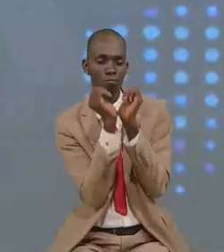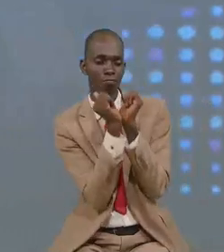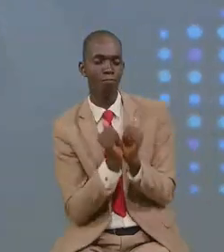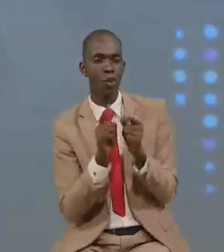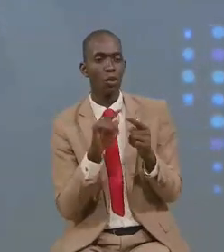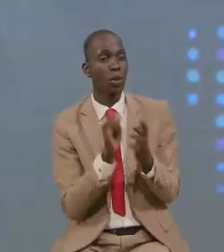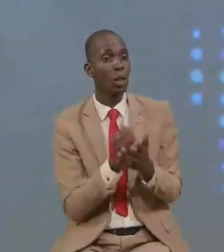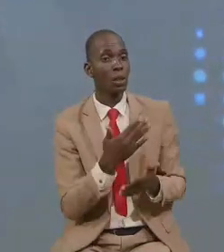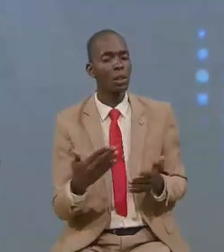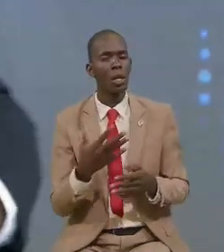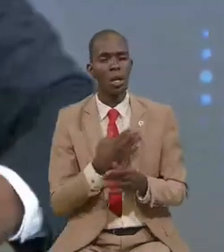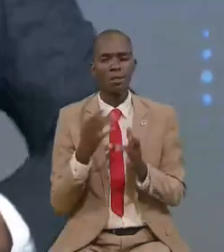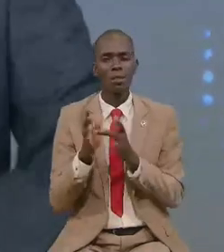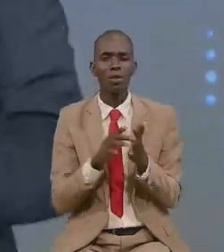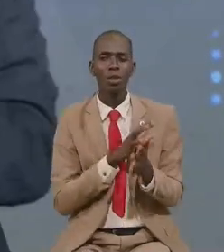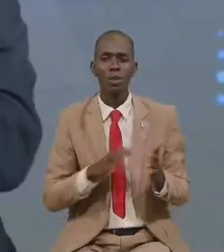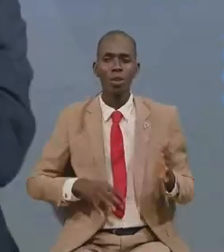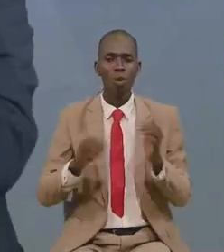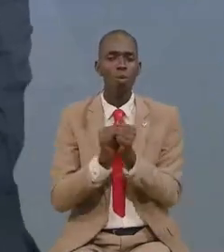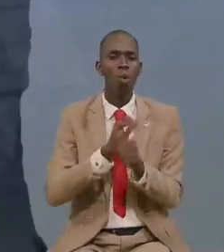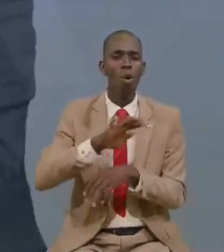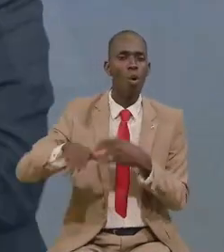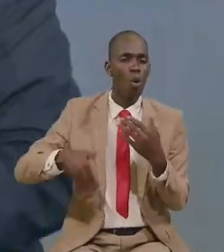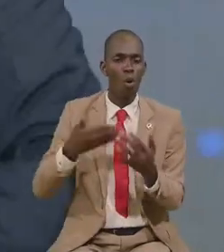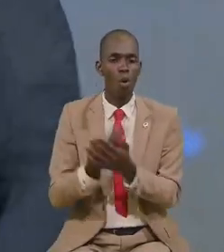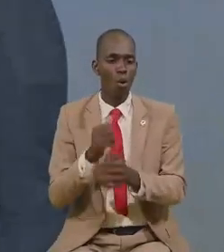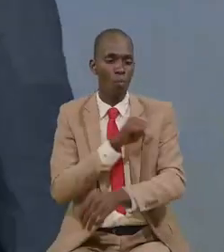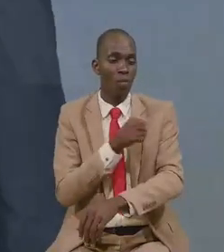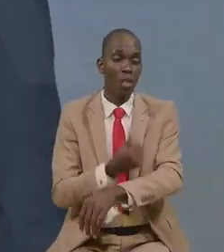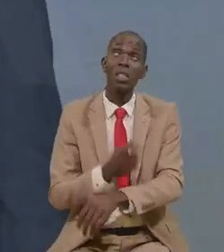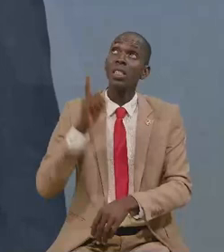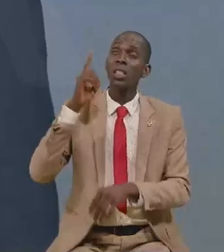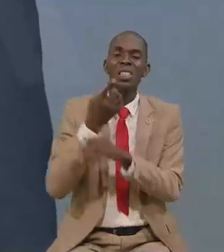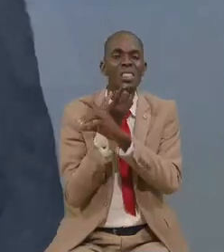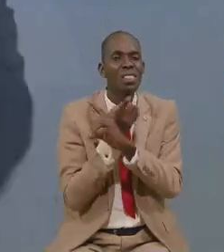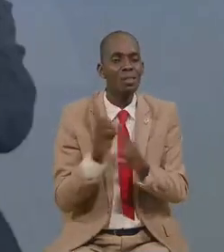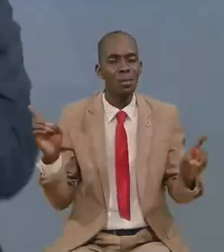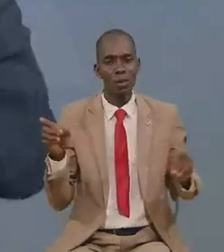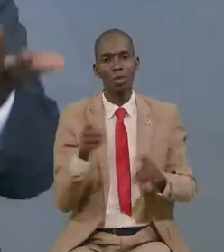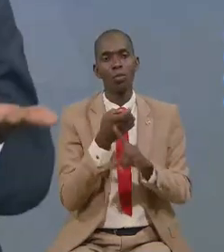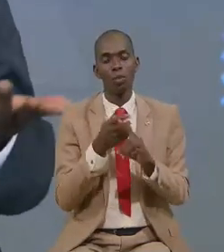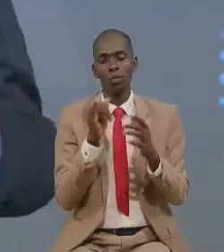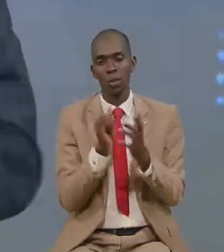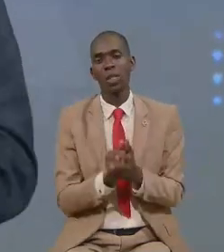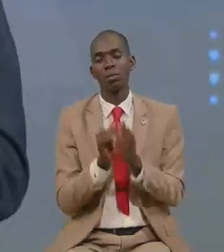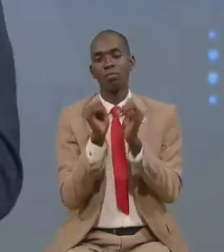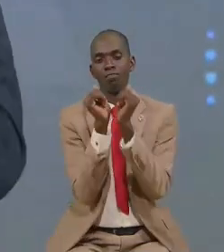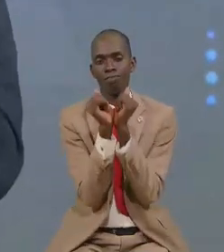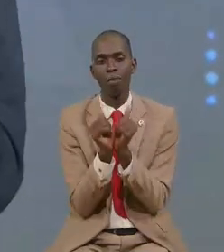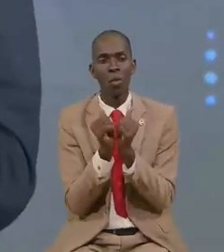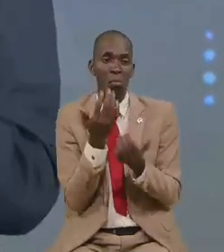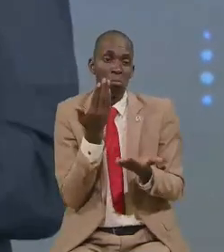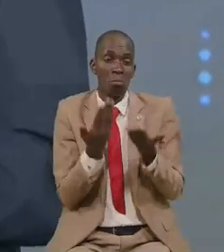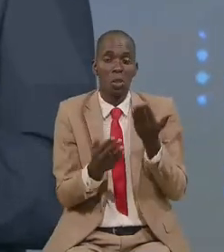Jésus-Christ, avec toute l'autorité qu'il a, il délivre de cette captivité. Peut-être tu es